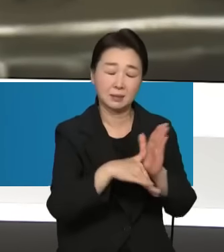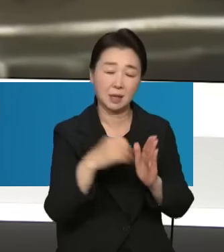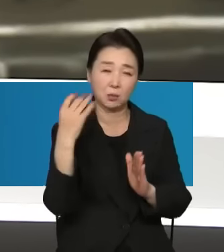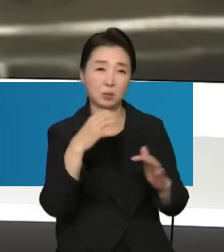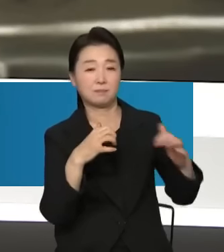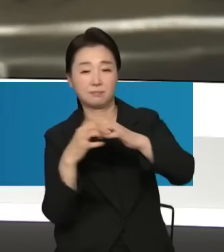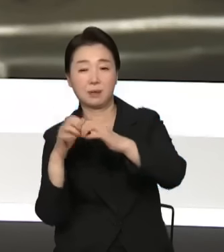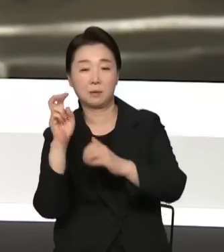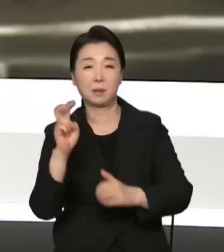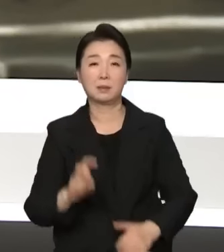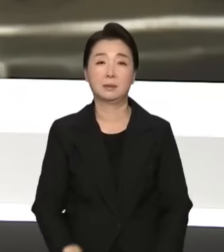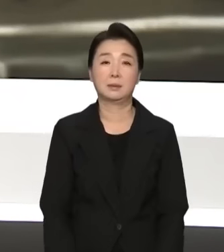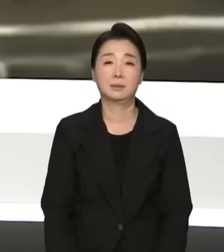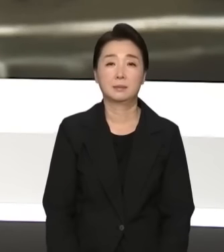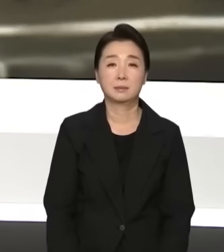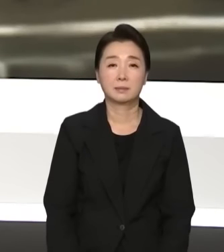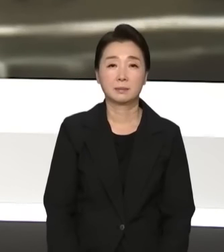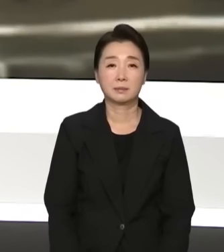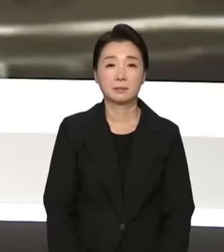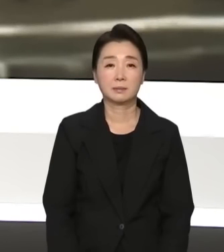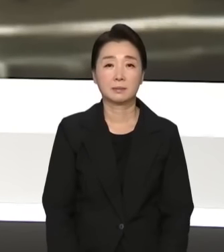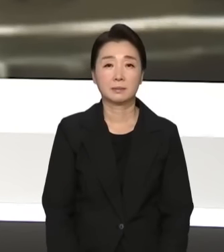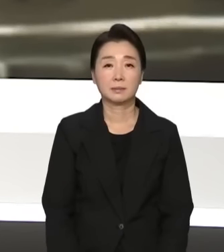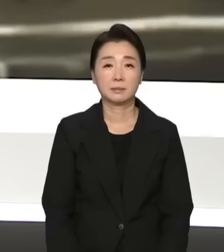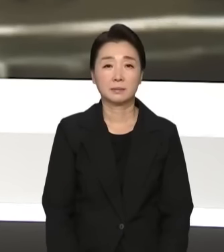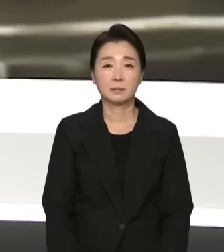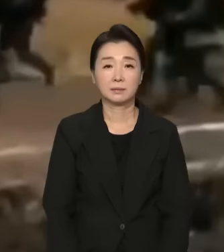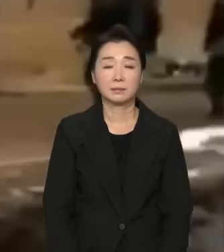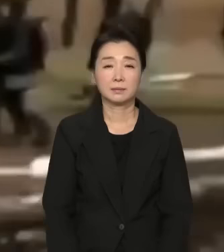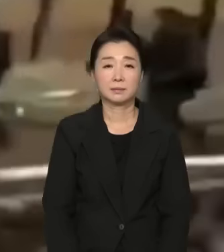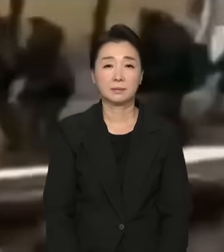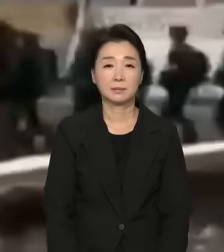거듭 경고했습니다 로스앤젤레스 홍지은 특파원입니다